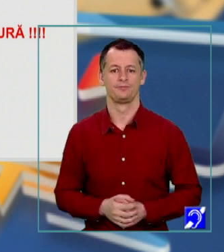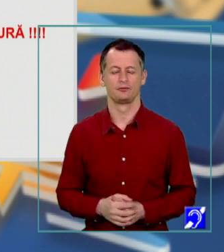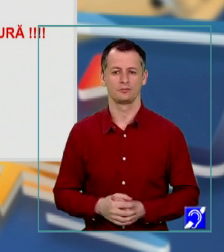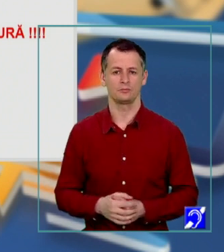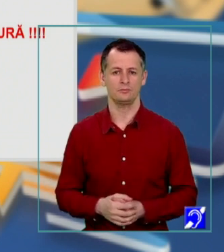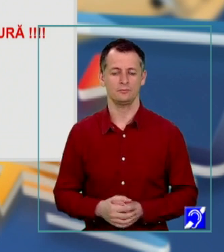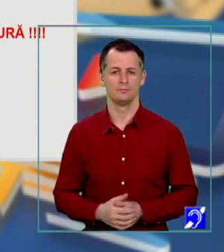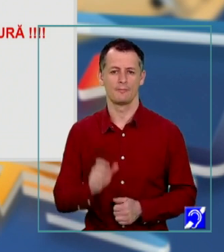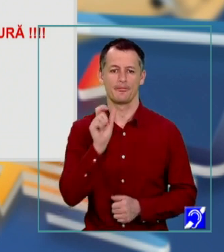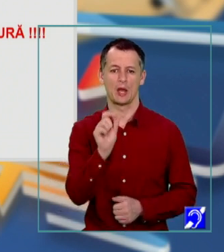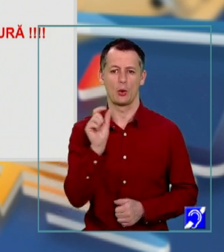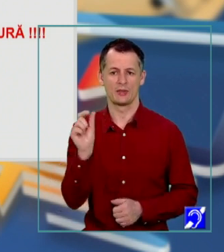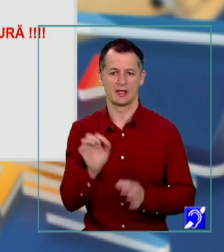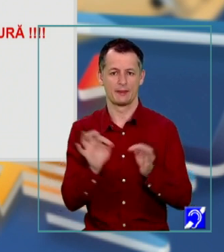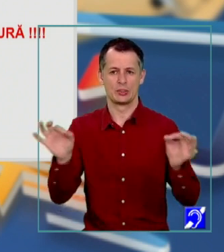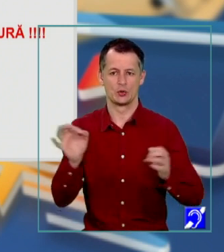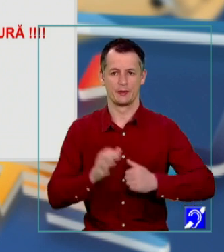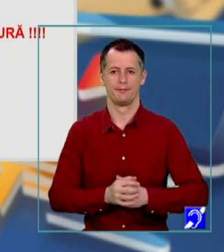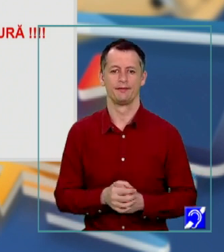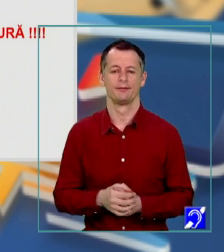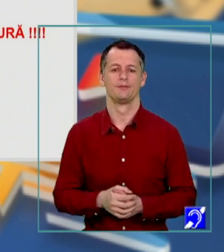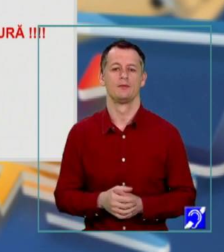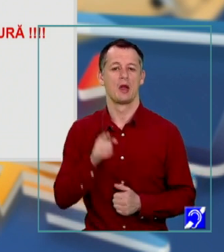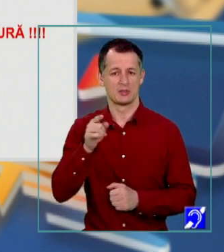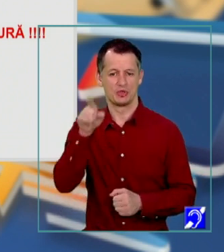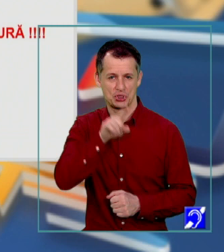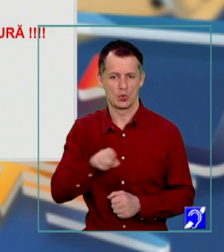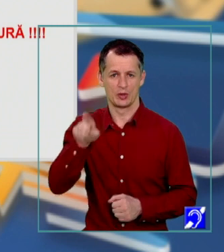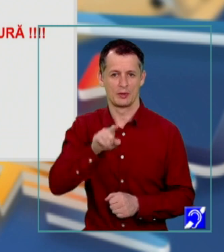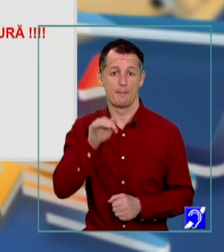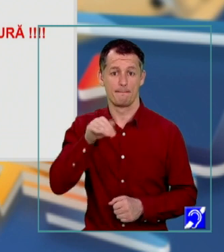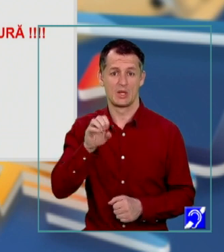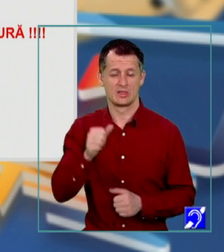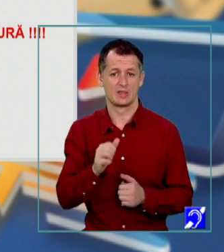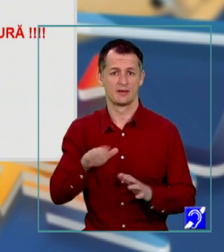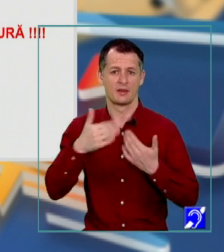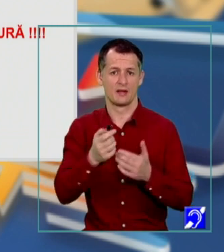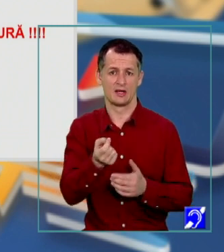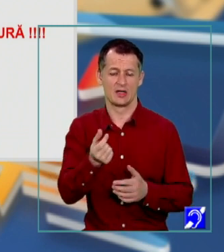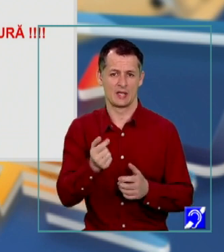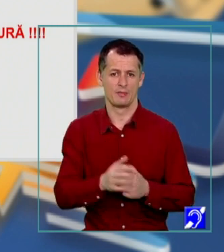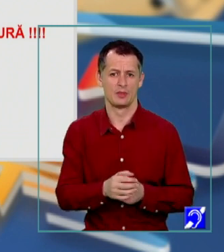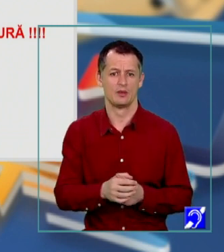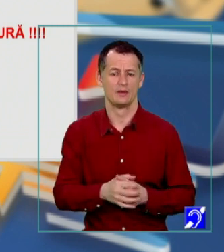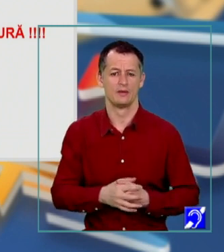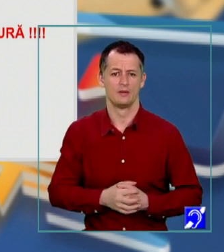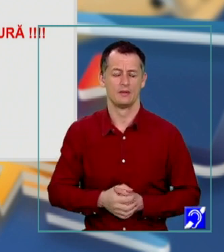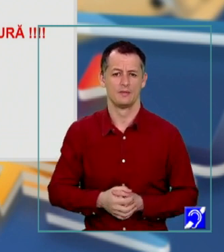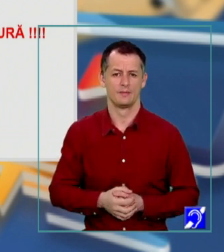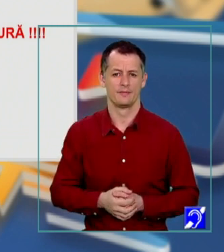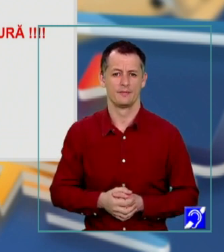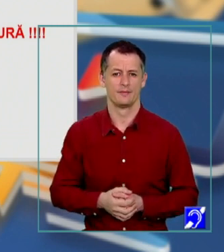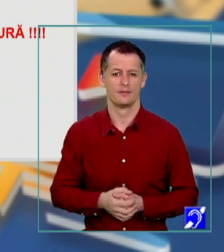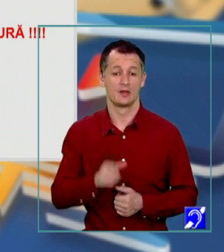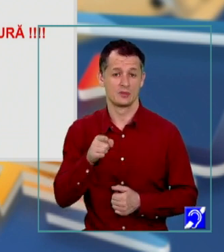refer la unitățile de măsură. De fapt, am și încercuit, masa este dată în grame, în unitatea de măsură a masei